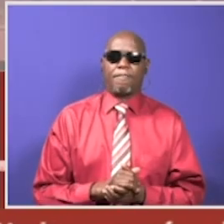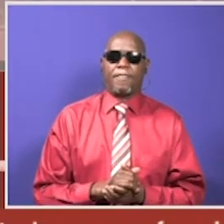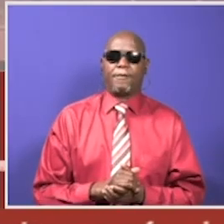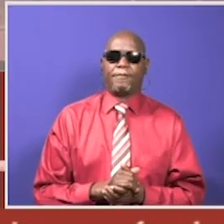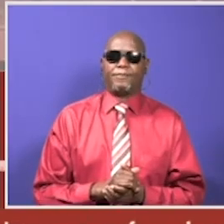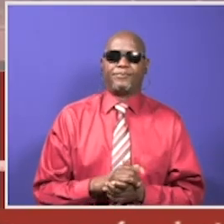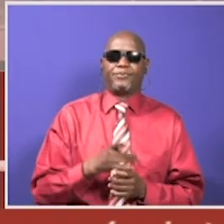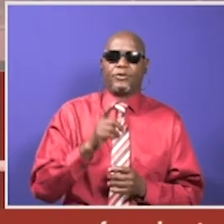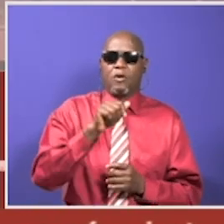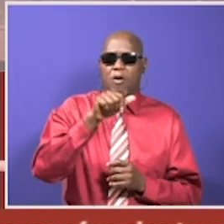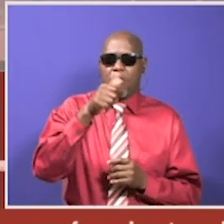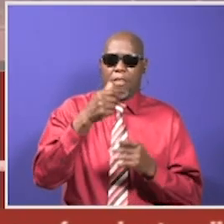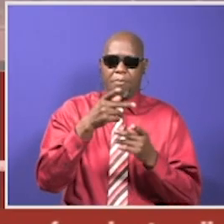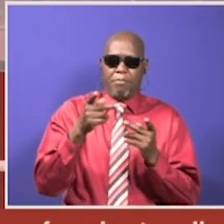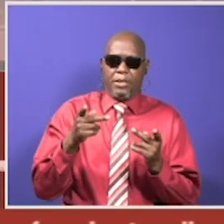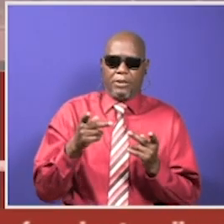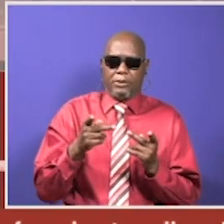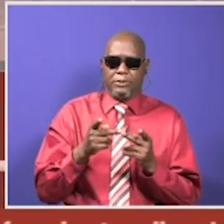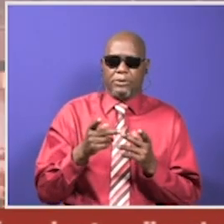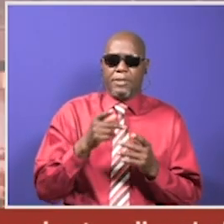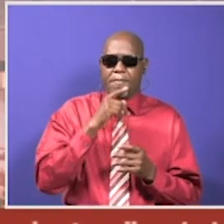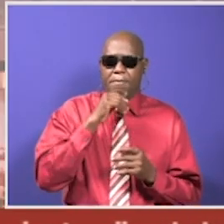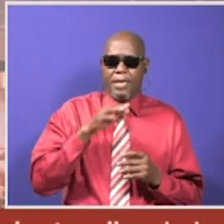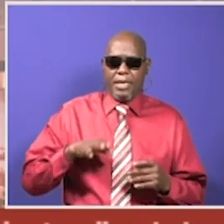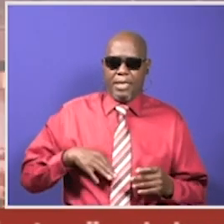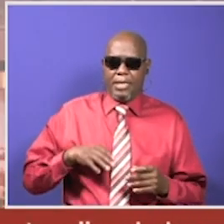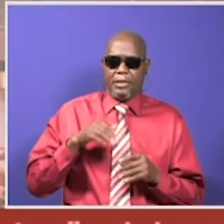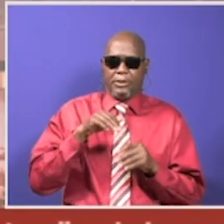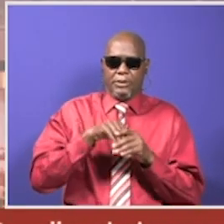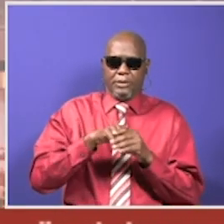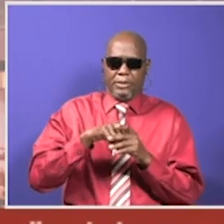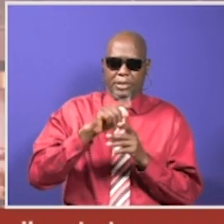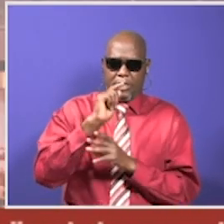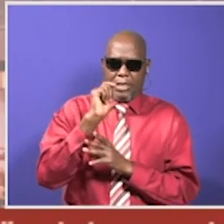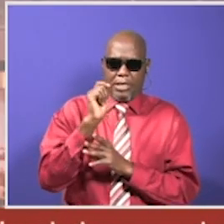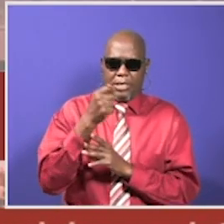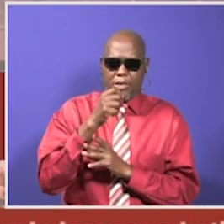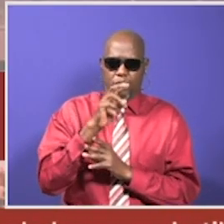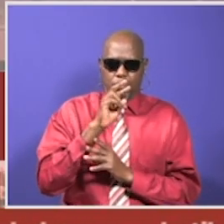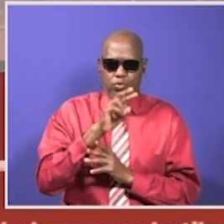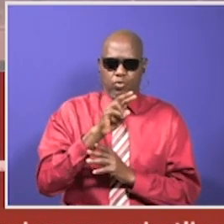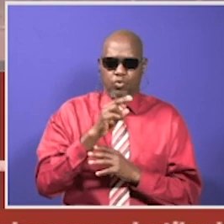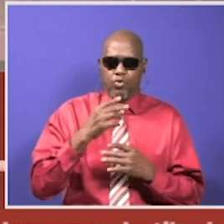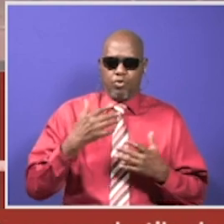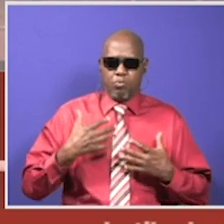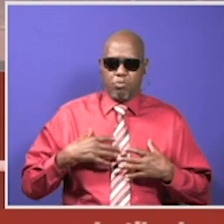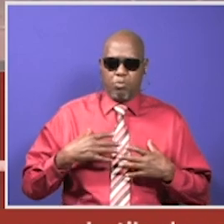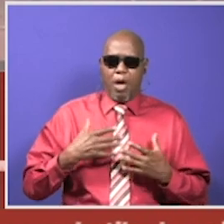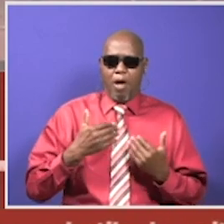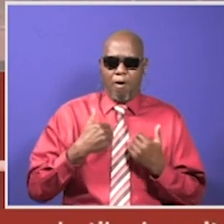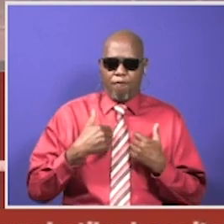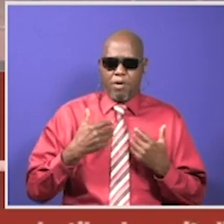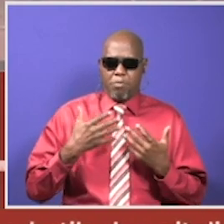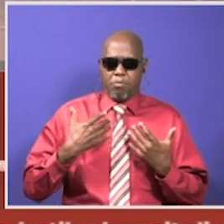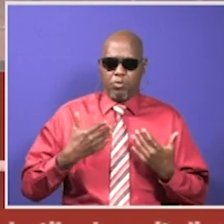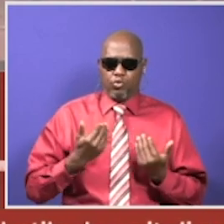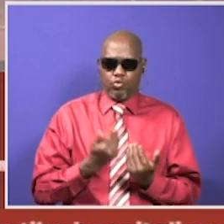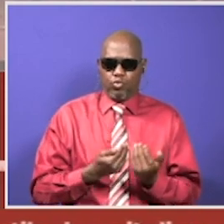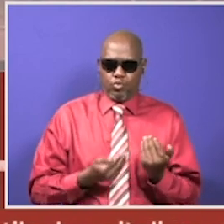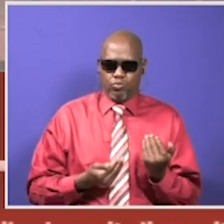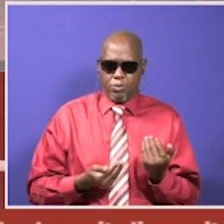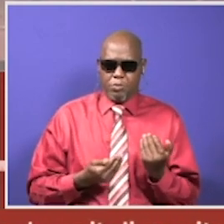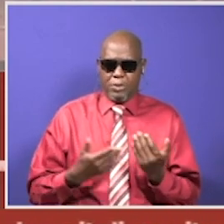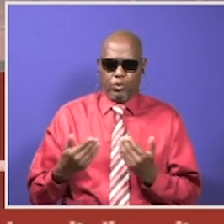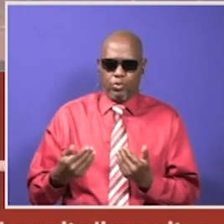Naam, kwingineko ni kuwa wazazi nchini walio na watoto waliozaliwa na ulemavu wamehimizwa kutowaficha na badala